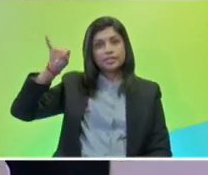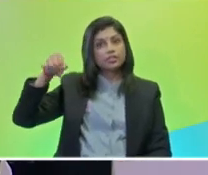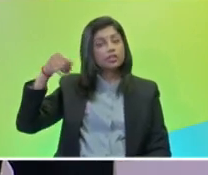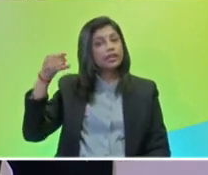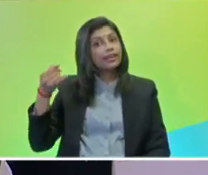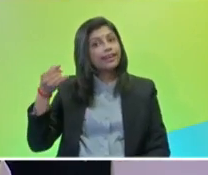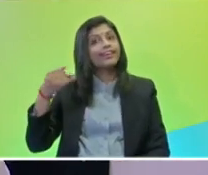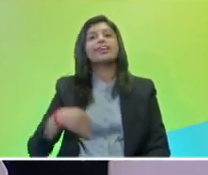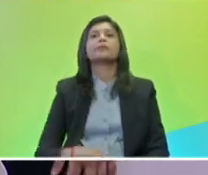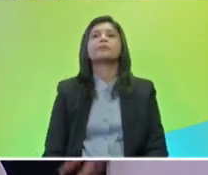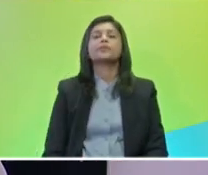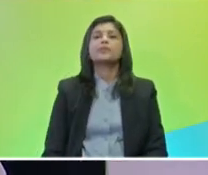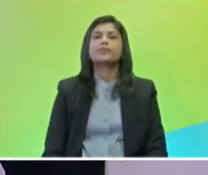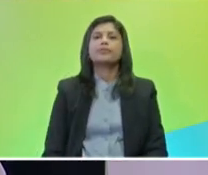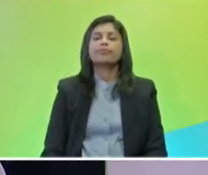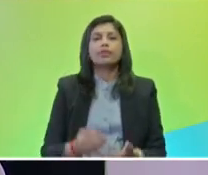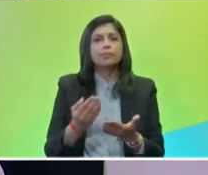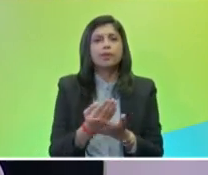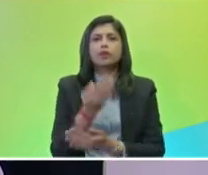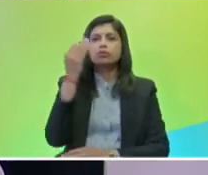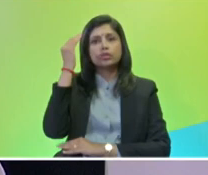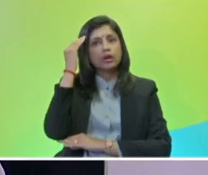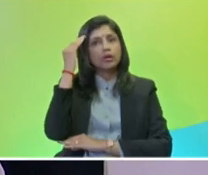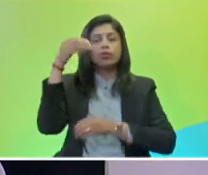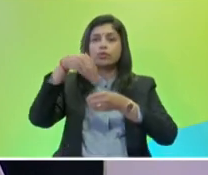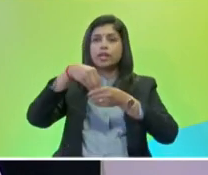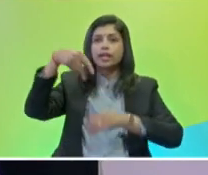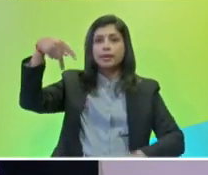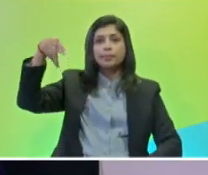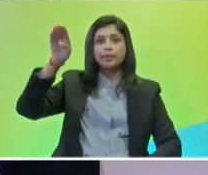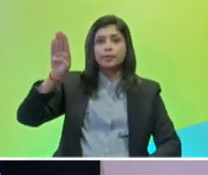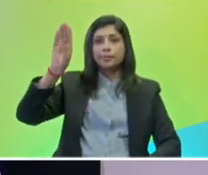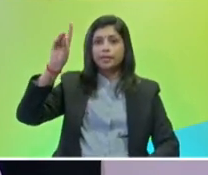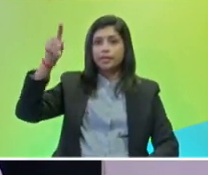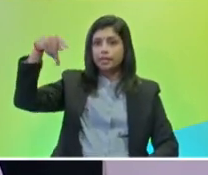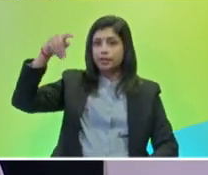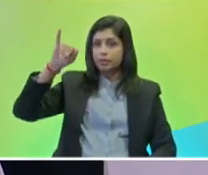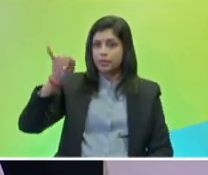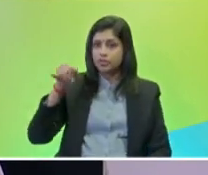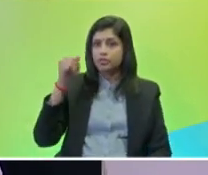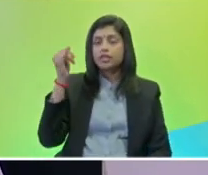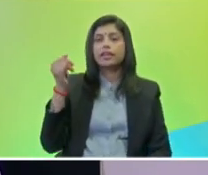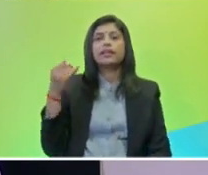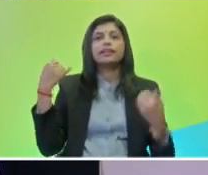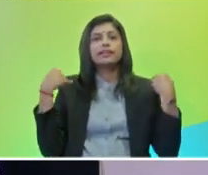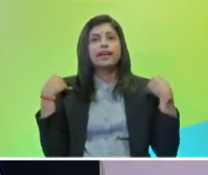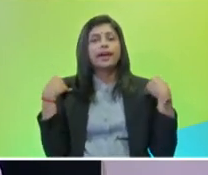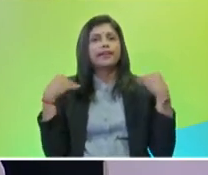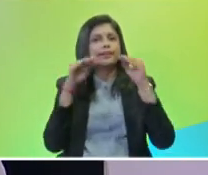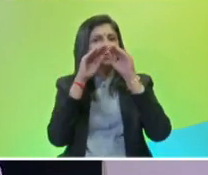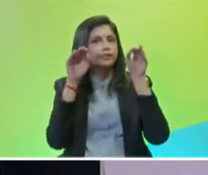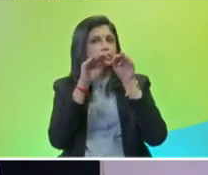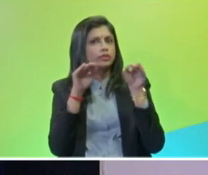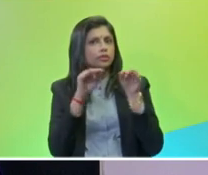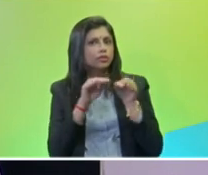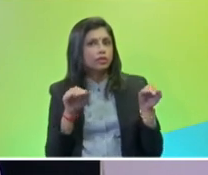Sebab saya baru tau-tau di dalam pencak silat aja bagi mata pelajaran Pendidikan Jasmani Ini dia ada beberapa tahap